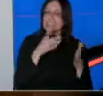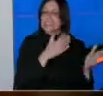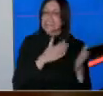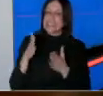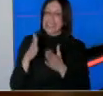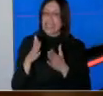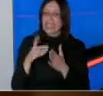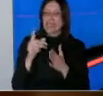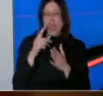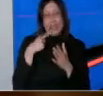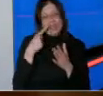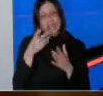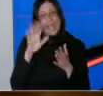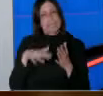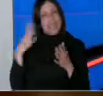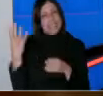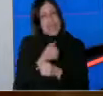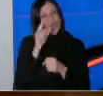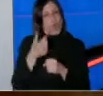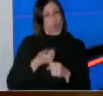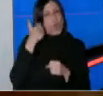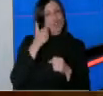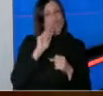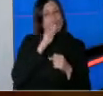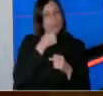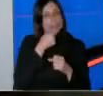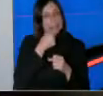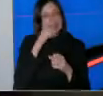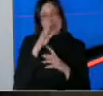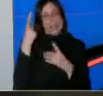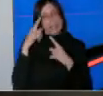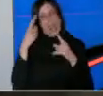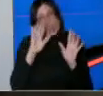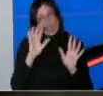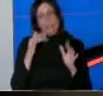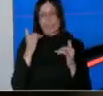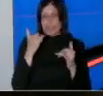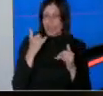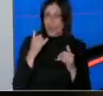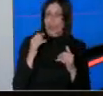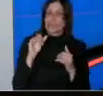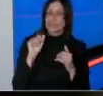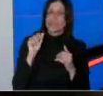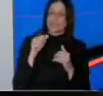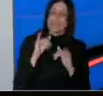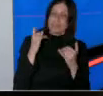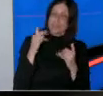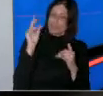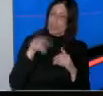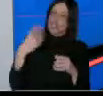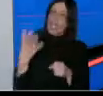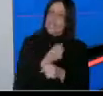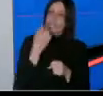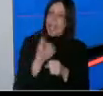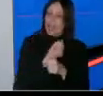שלא נפחית גם מההצלחות שלו ומהתפקוד שלו כראש המוסד, כי בעניין הזה כנראה, אתה יודע, אין מחלוקת. אני זוכר את ה-CDs האלה של איראן. בוא נגיד